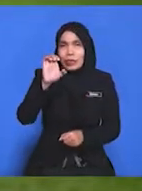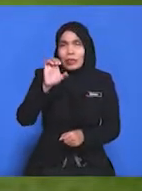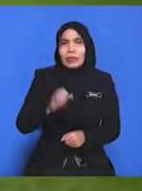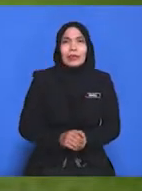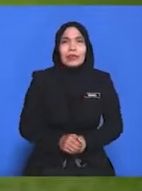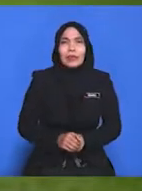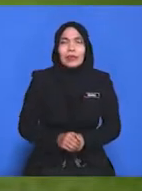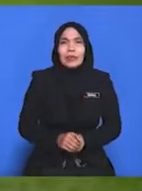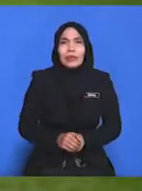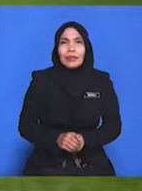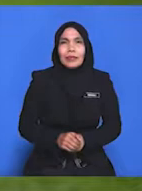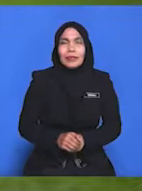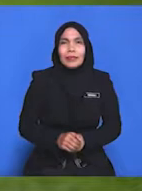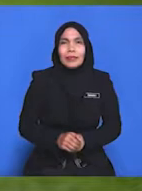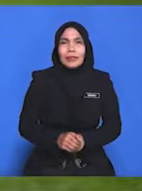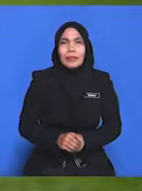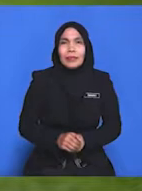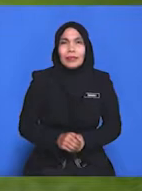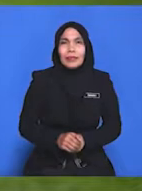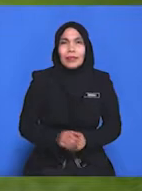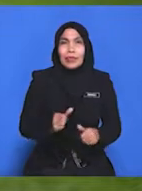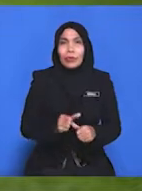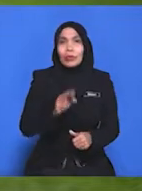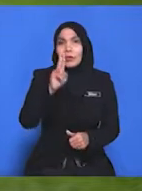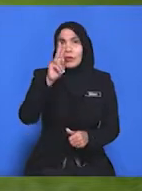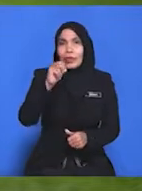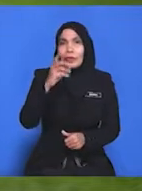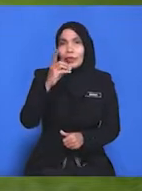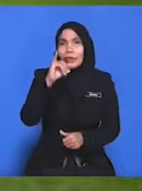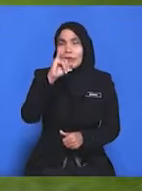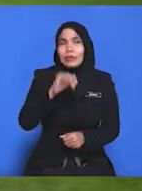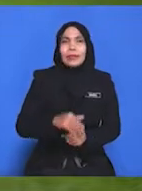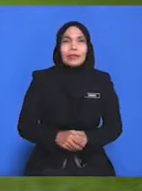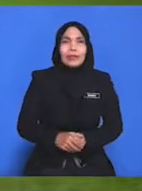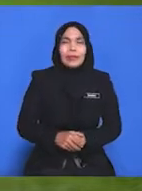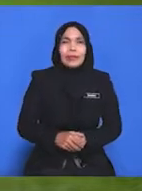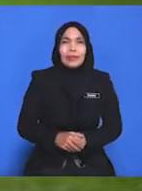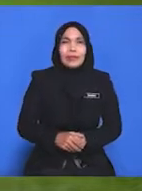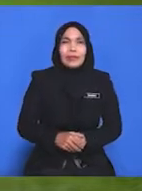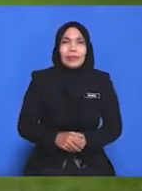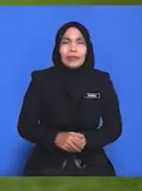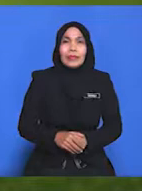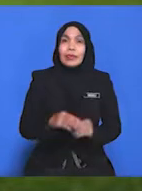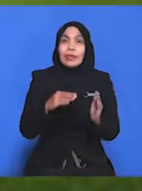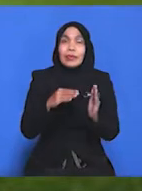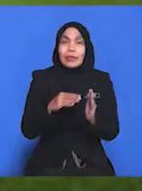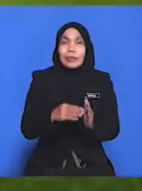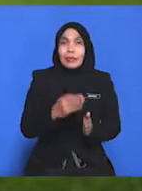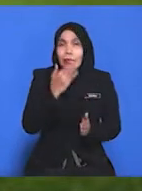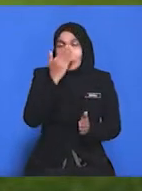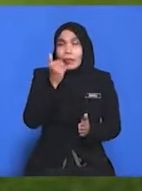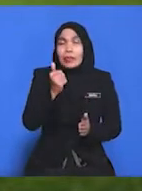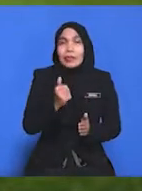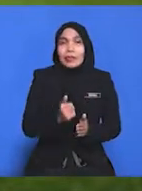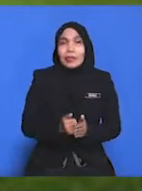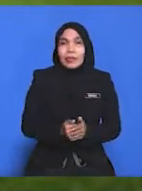baru diperkenalkan. Sekarang, bagaimanakah bilangan bye ini dapat ditentukan? Bilangan